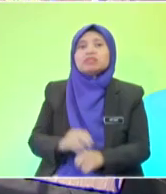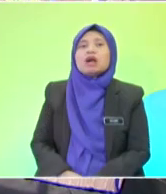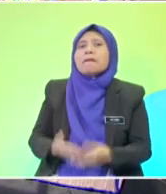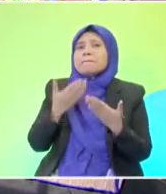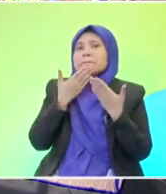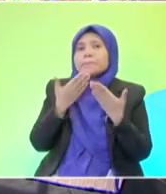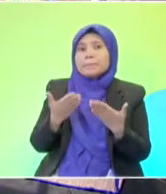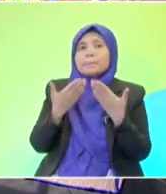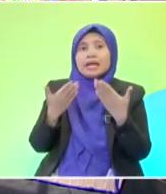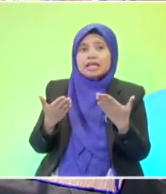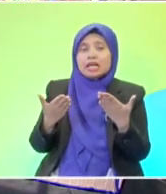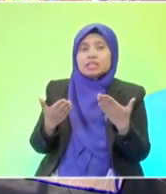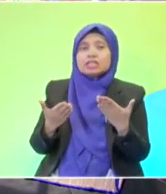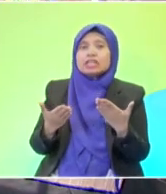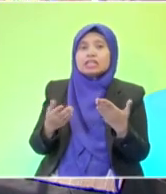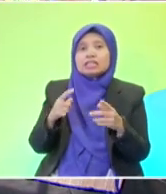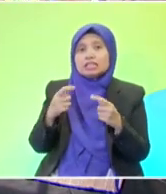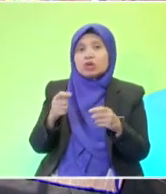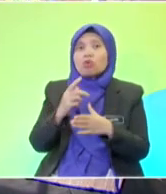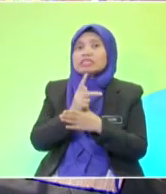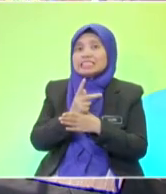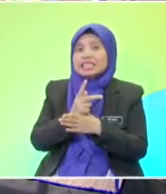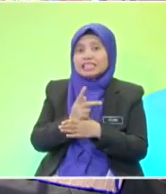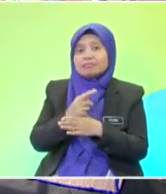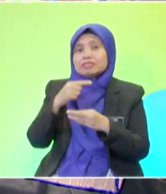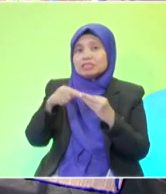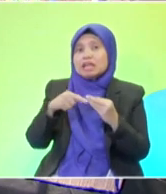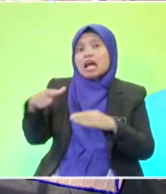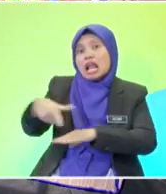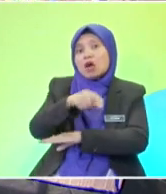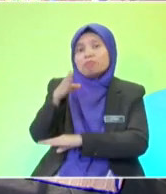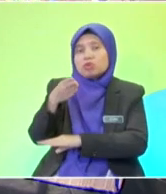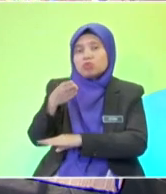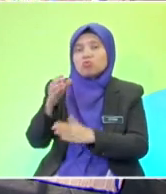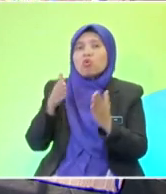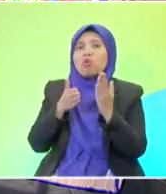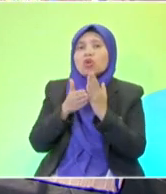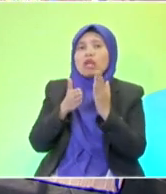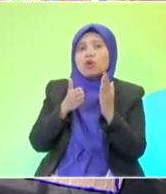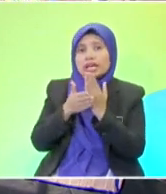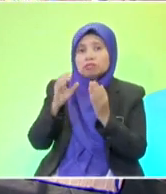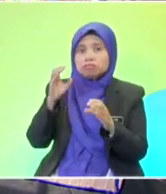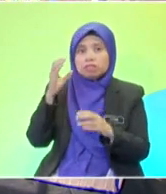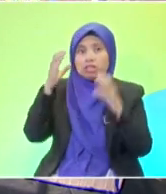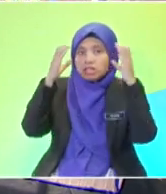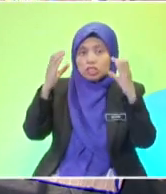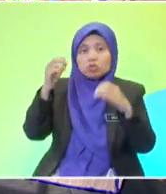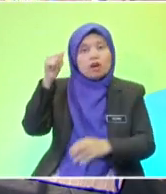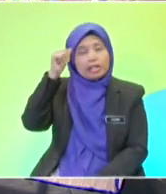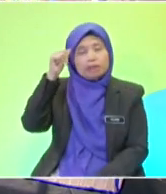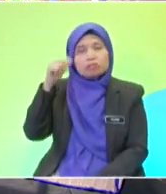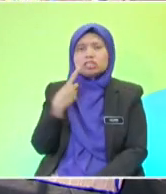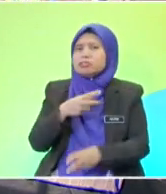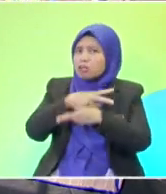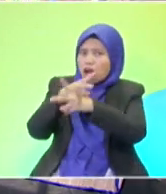itulah diperkosaan oleh cebok Arif tentang laut biru yang pastinya banyak yang kita pelajari lalu